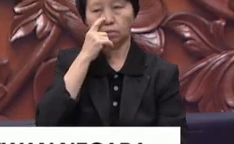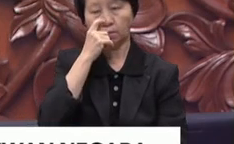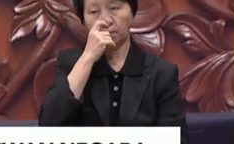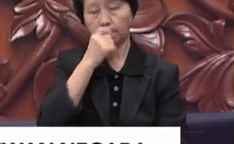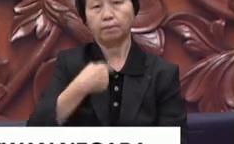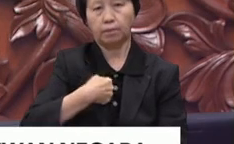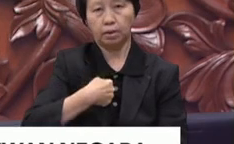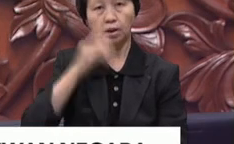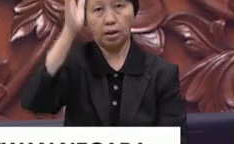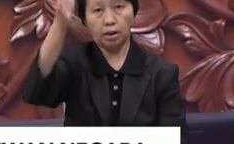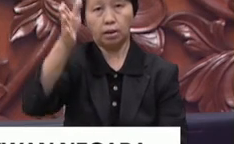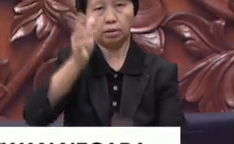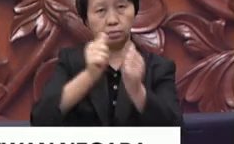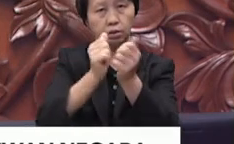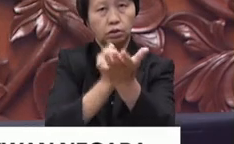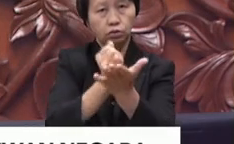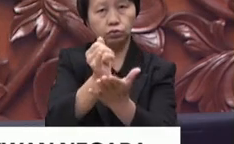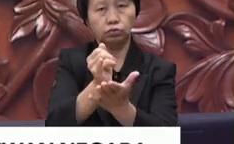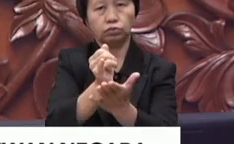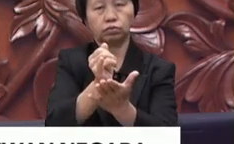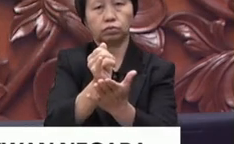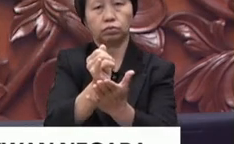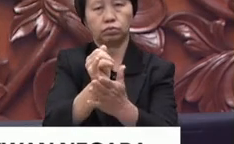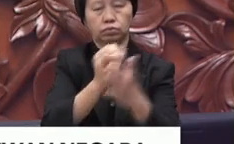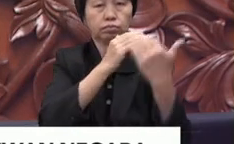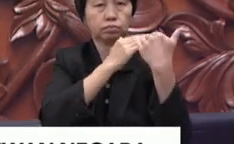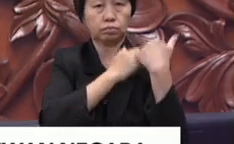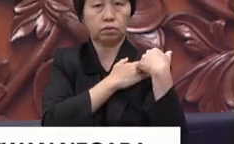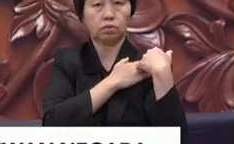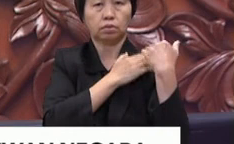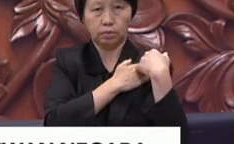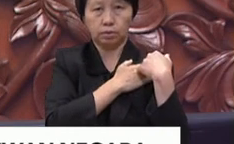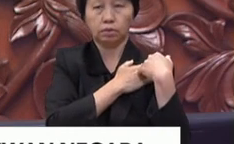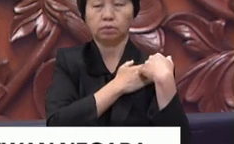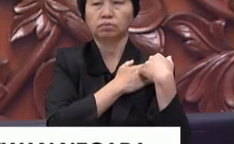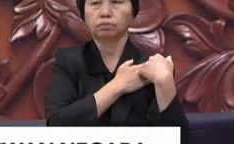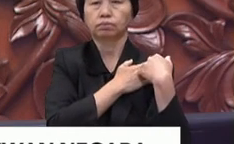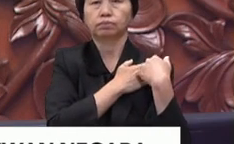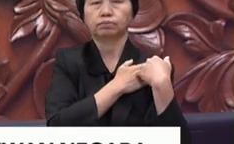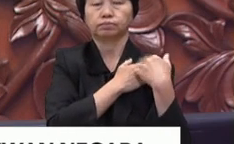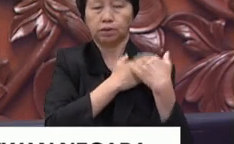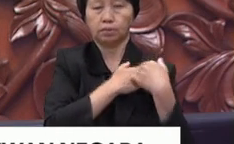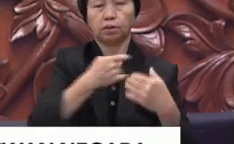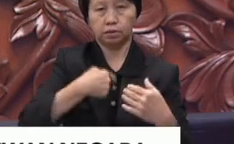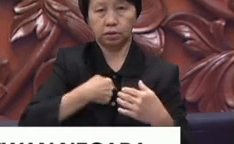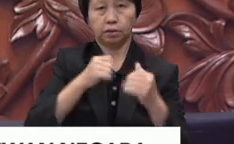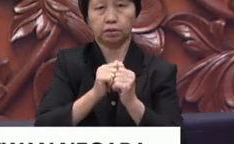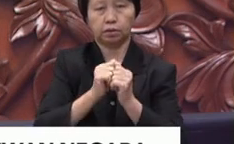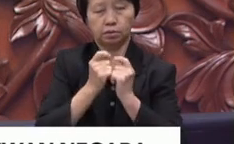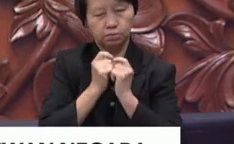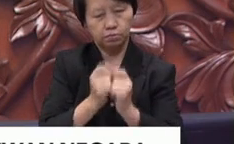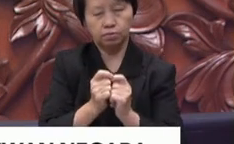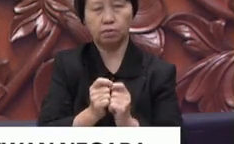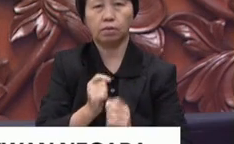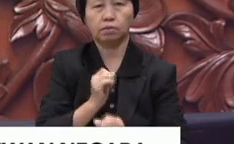akan dengan jujur menunaikan kewajiban-kewajiban jawatan itu dengan segala daya upaya